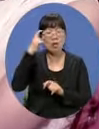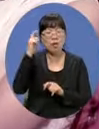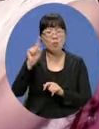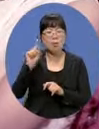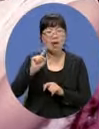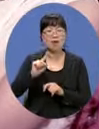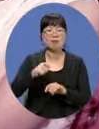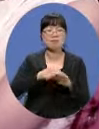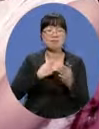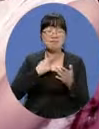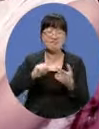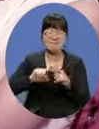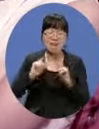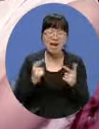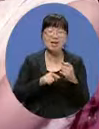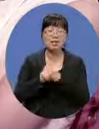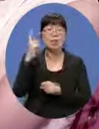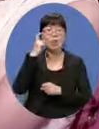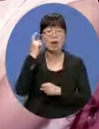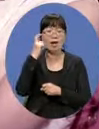뭐가 그렇게 마음에 안 드는 걸까요?